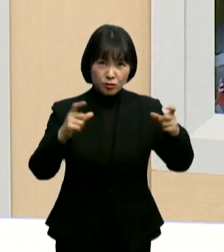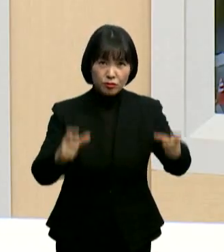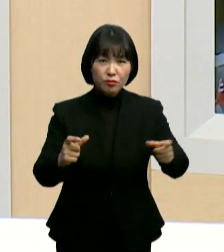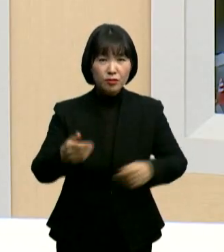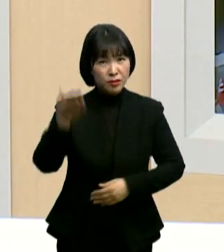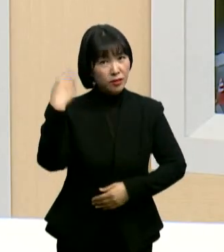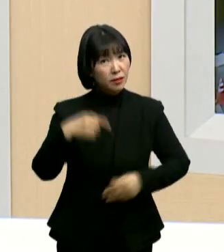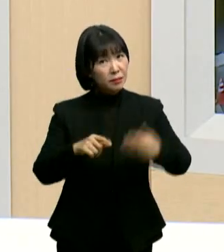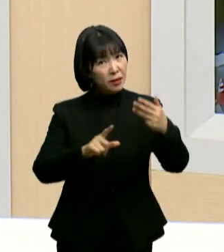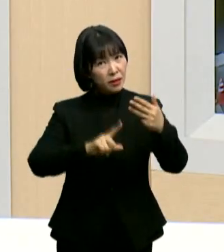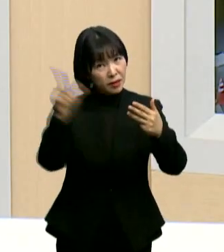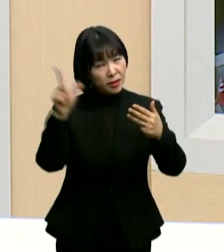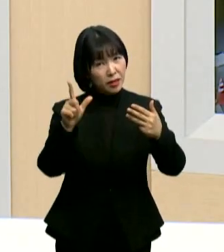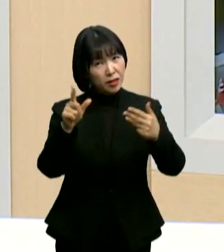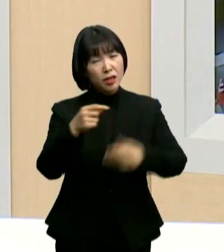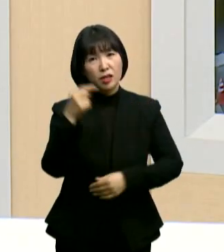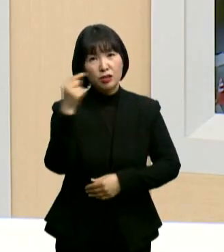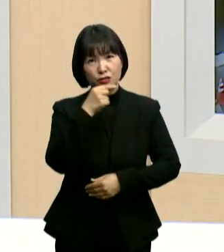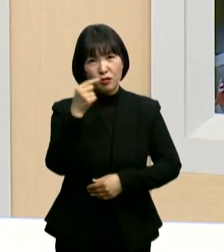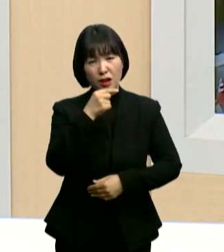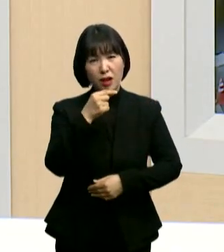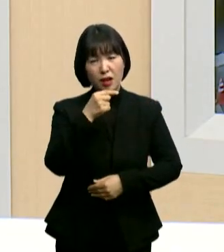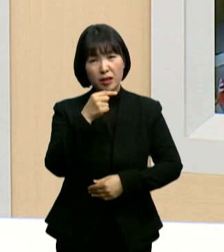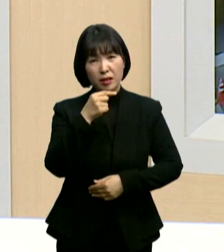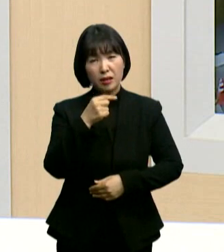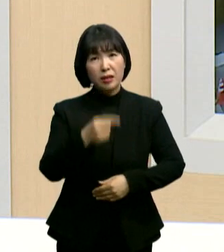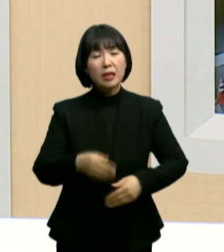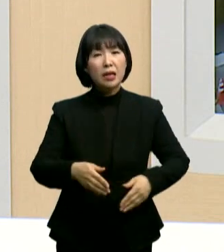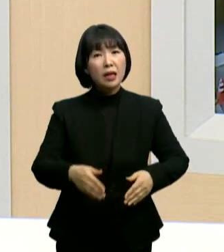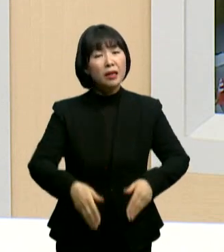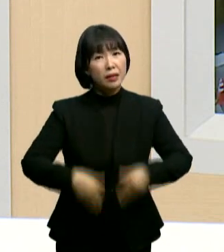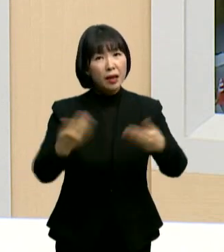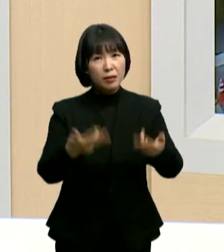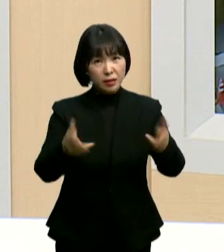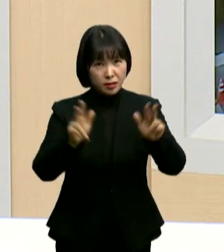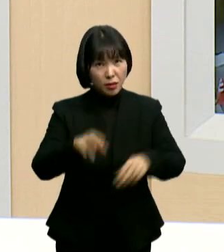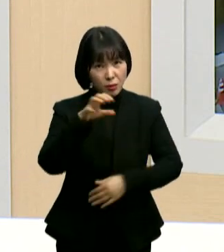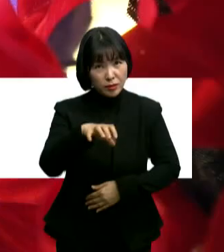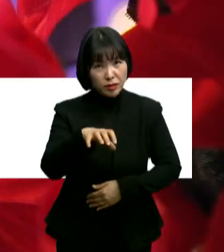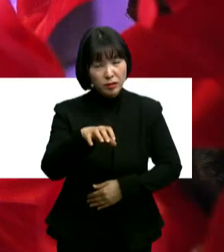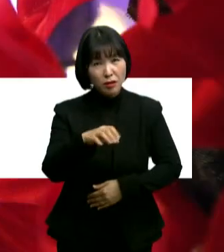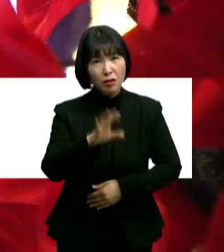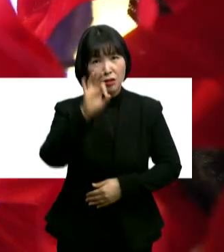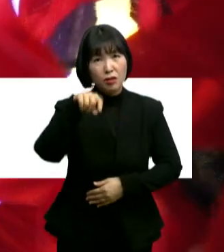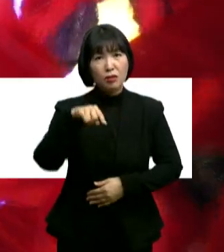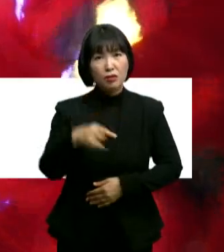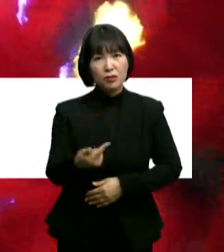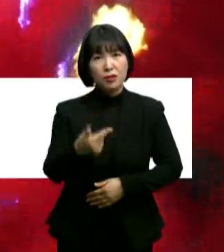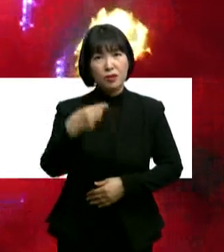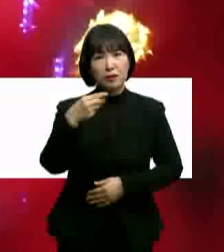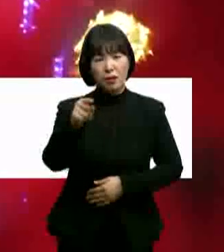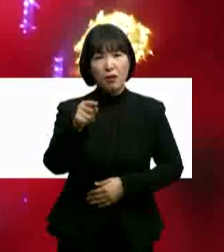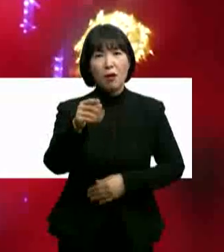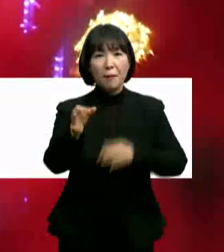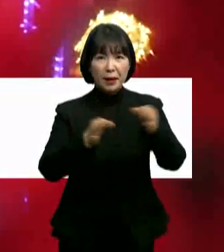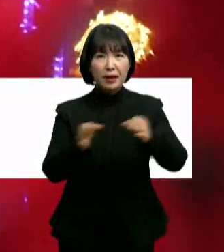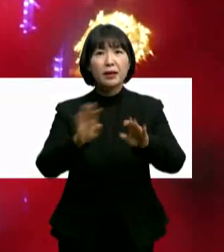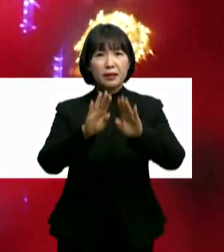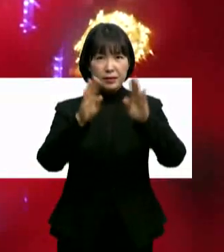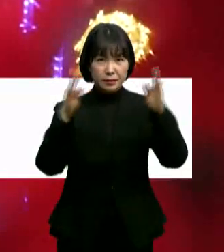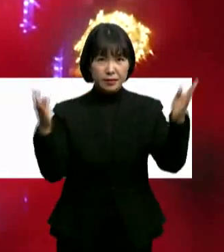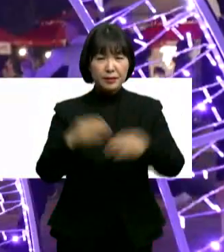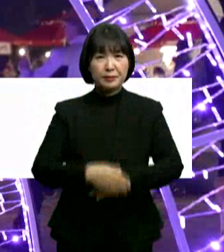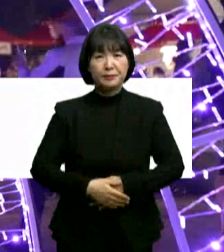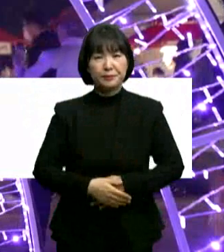지난 8일 조 광장에서 2023년 제 6회 미추얼 윈터 마켓을 개최했습니다 2018년을